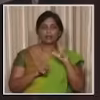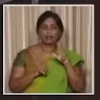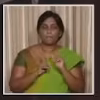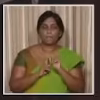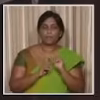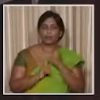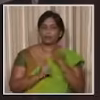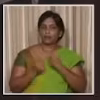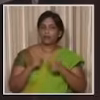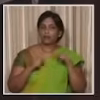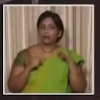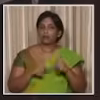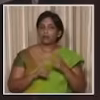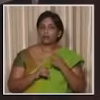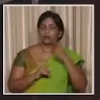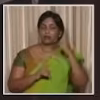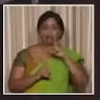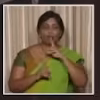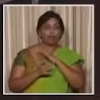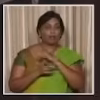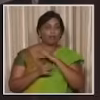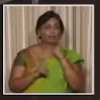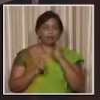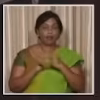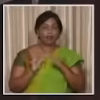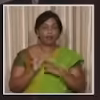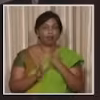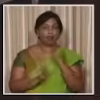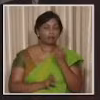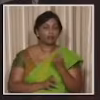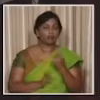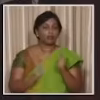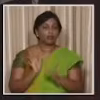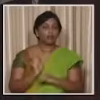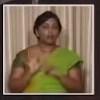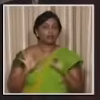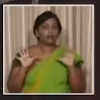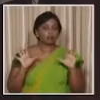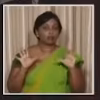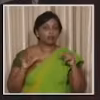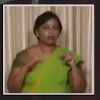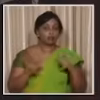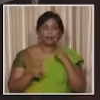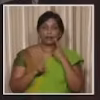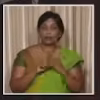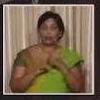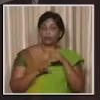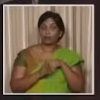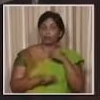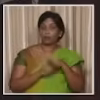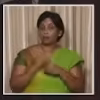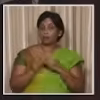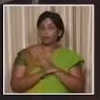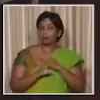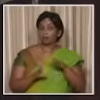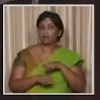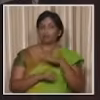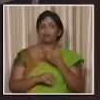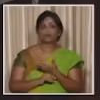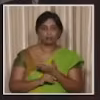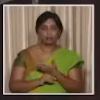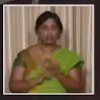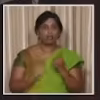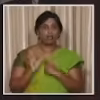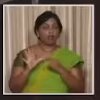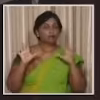එක ලියන්නේ අද නියෝජ්‍ය කතානායකතුමනි හන්තානේ අක්කර එක වටිනාකම ලක්ෂ 10යි අද මහනුවර තියෙන වාණිජමය වටිනාකම් තියෙන ඉඩම් ටික